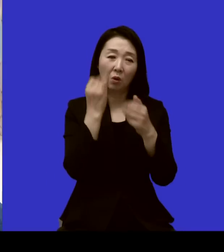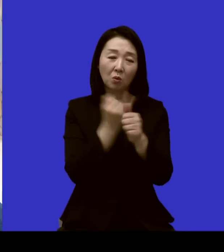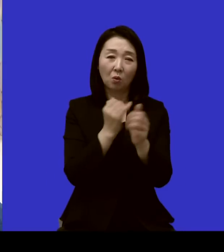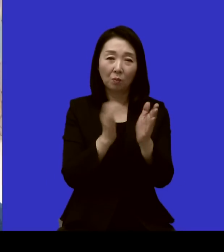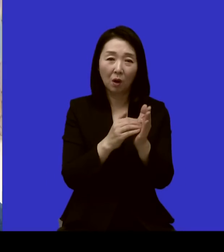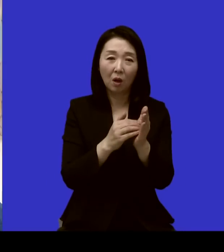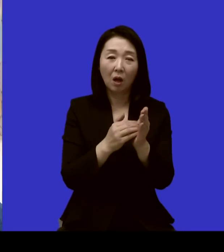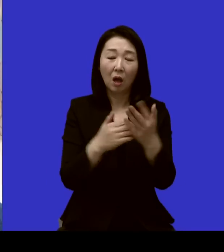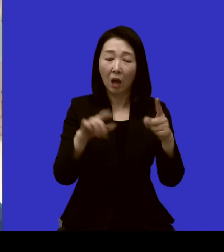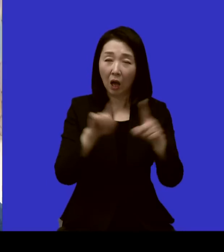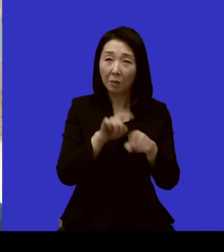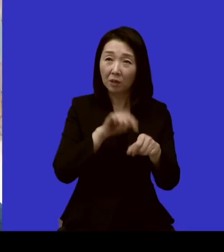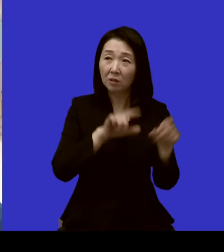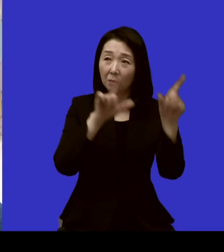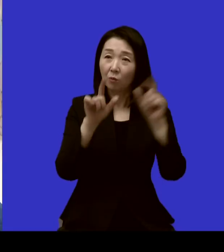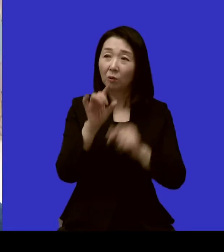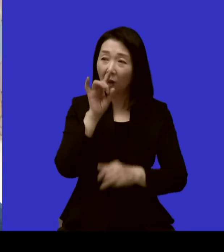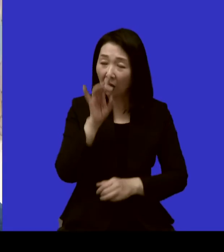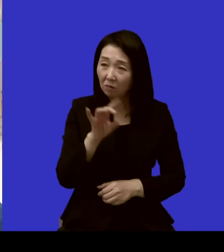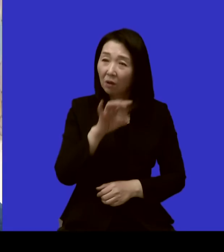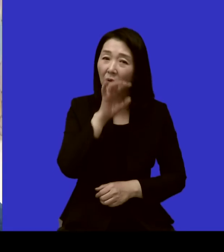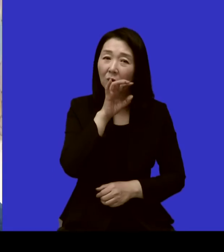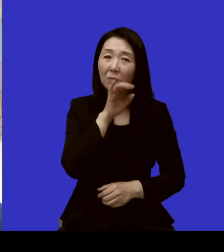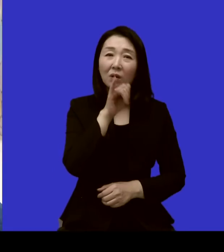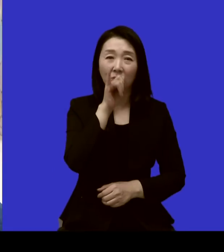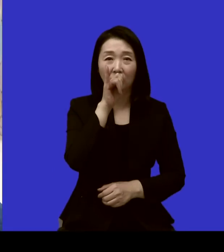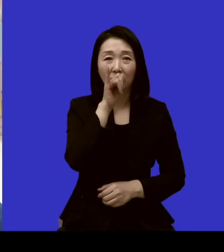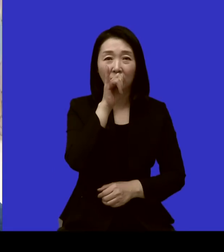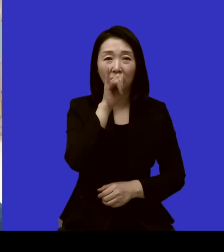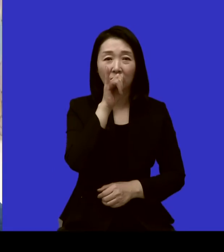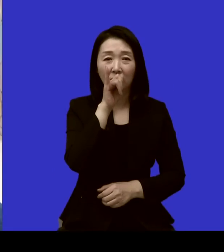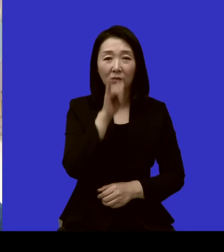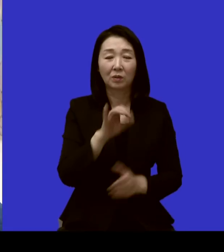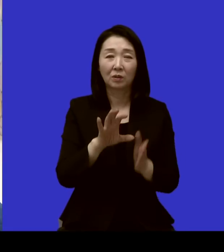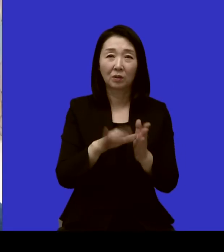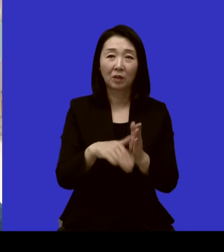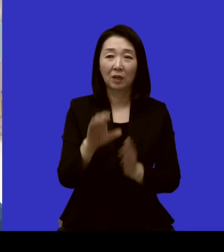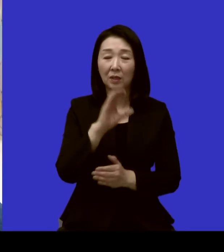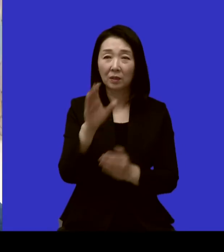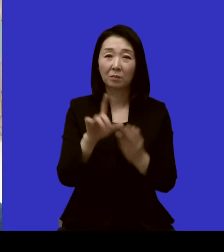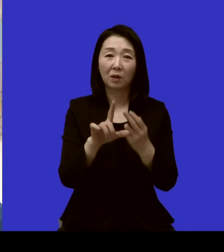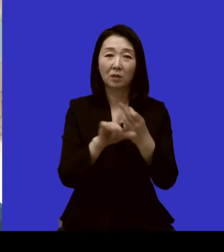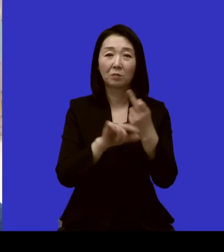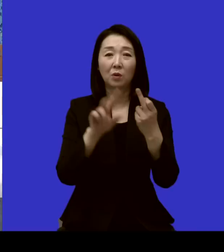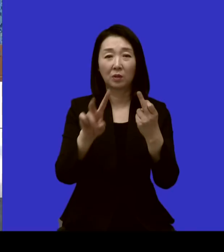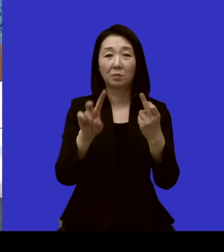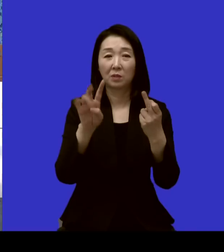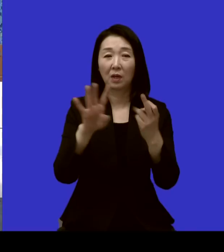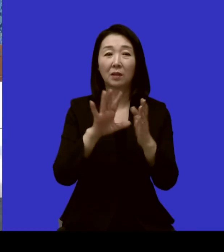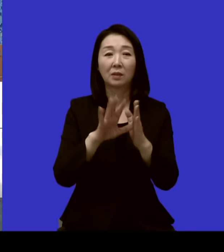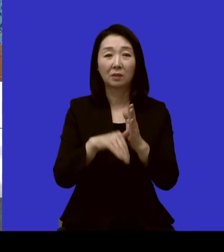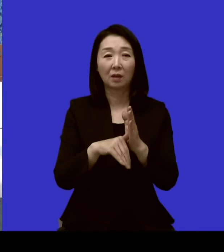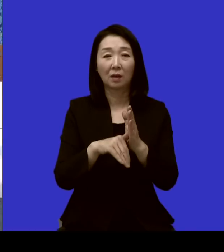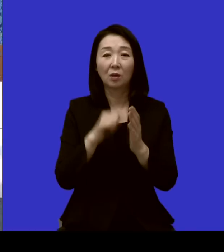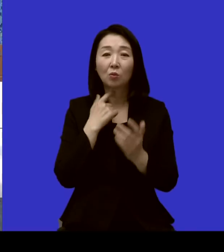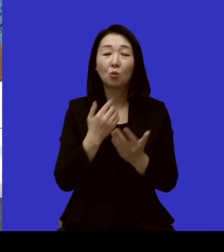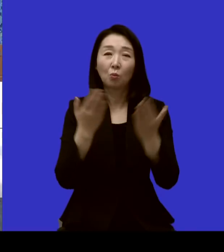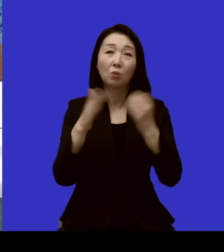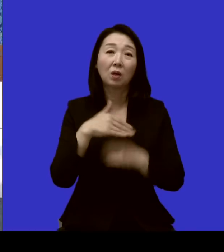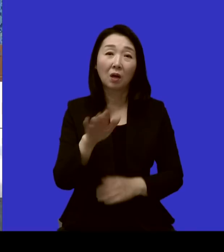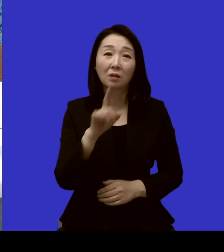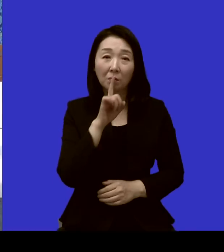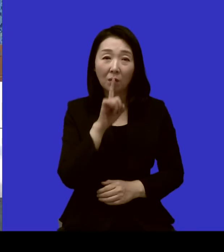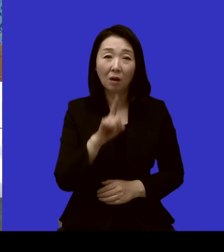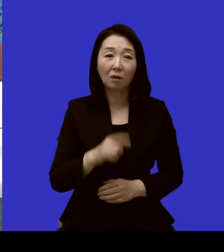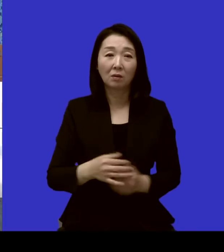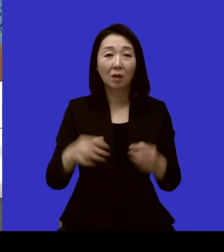시간을 보내면 안 되냐 예. 자꾸 원망도 하고 그랬는데 그때 크리스마스 이브인데 네. 이제 그 또 봉사를 나간다고